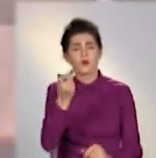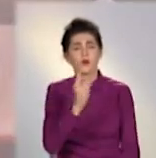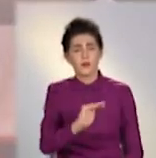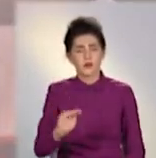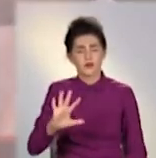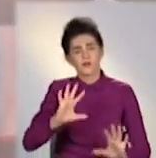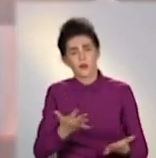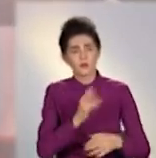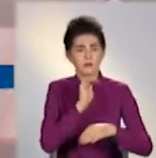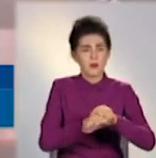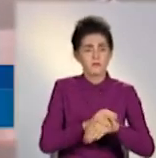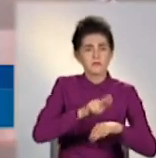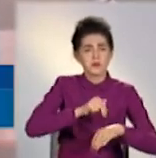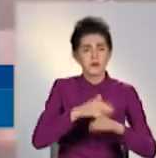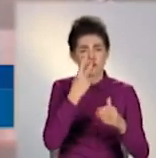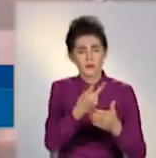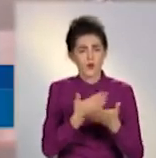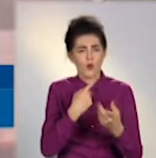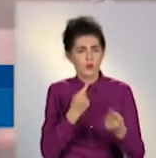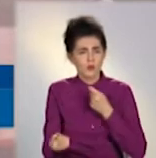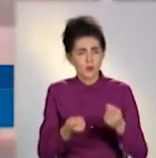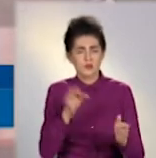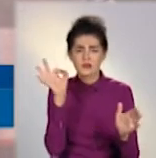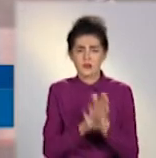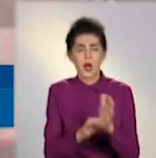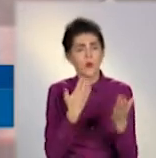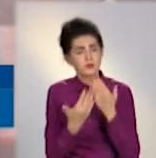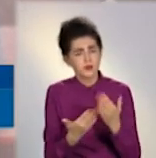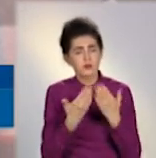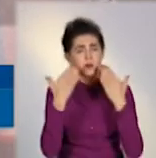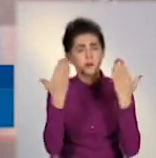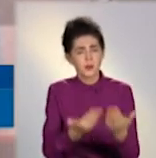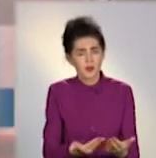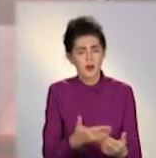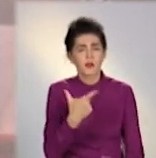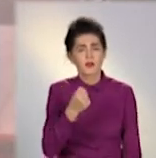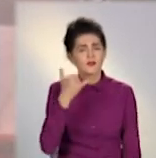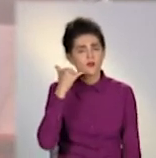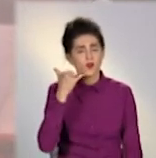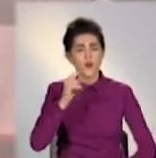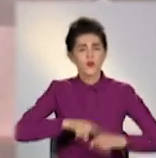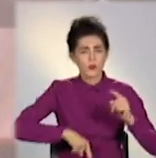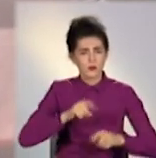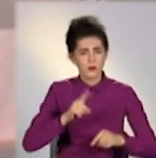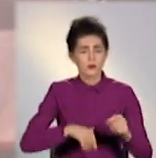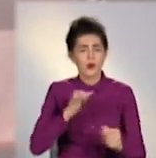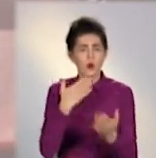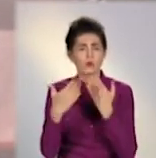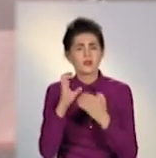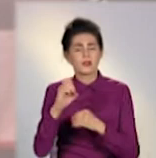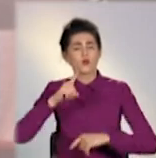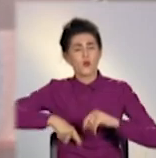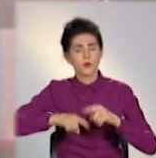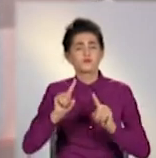поліцейські побачать десь на небезпечних об'єктах дітей, вони з ними поспілкуються, попросять подзвонити батьків та поспілкуються з